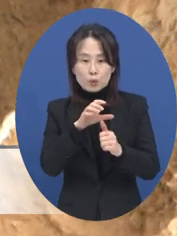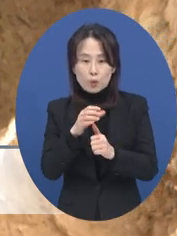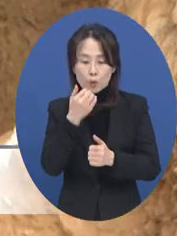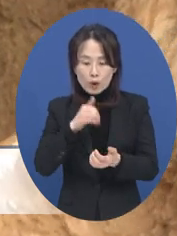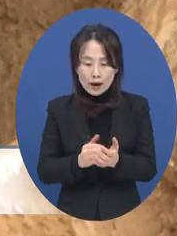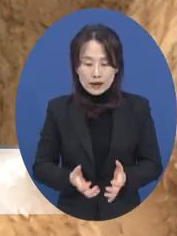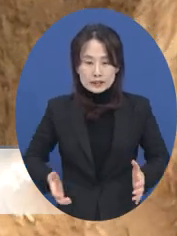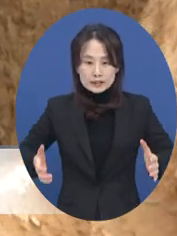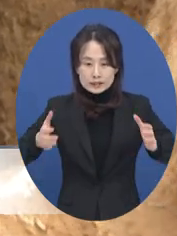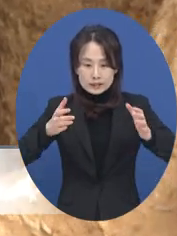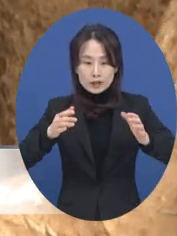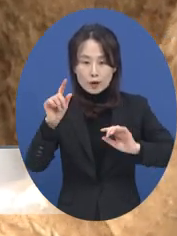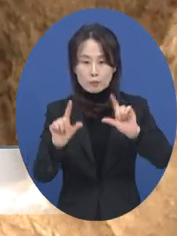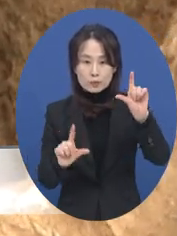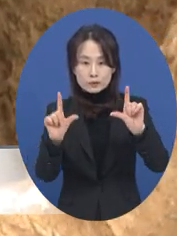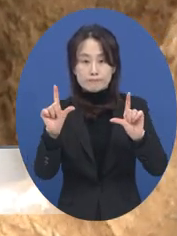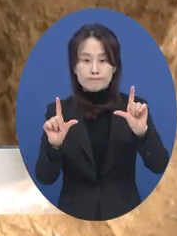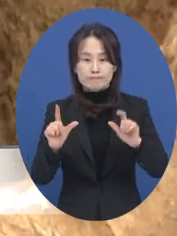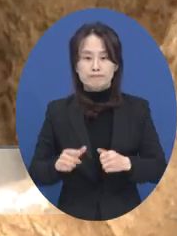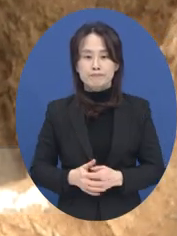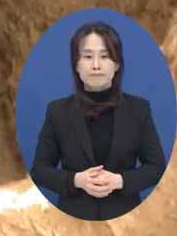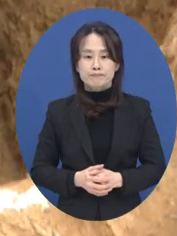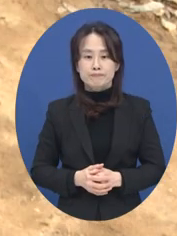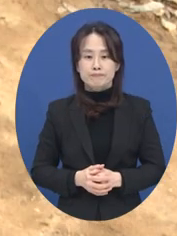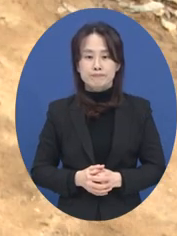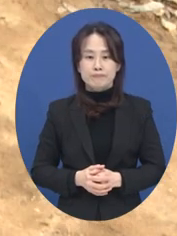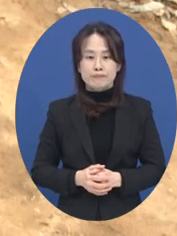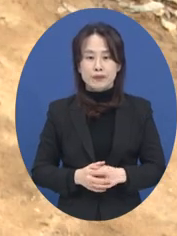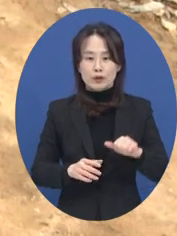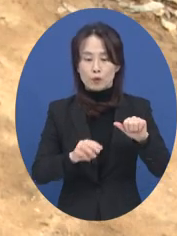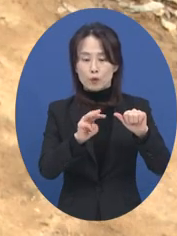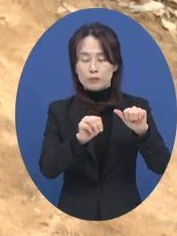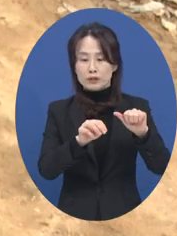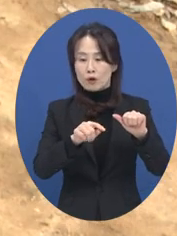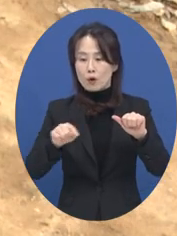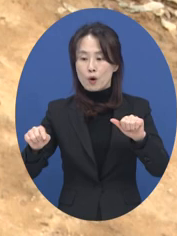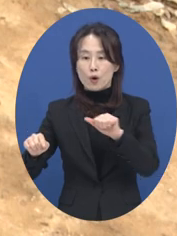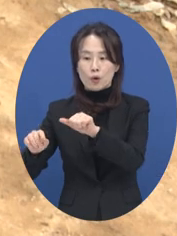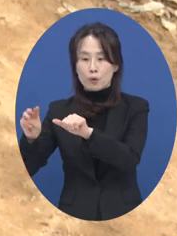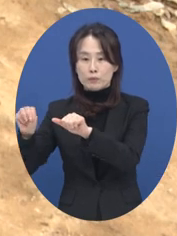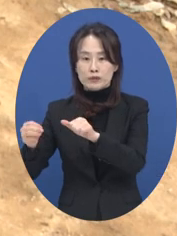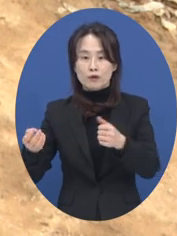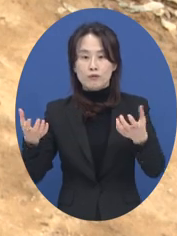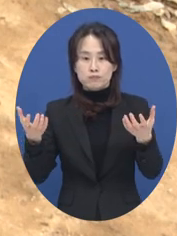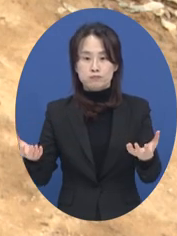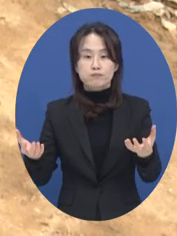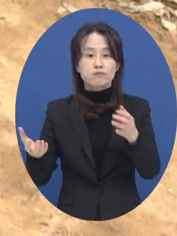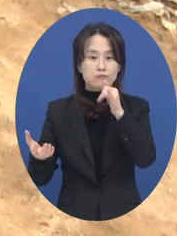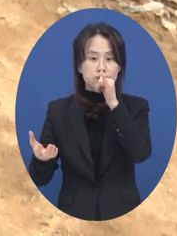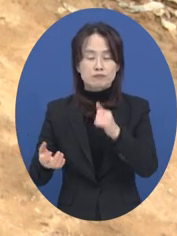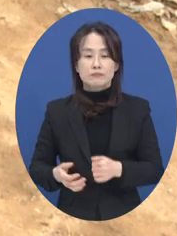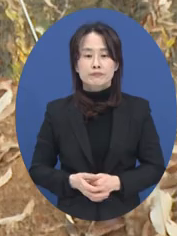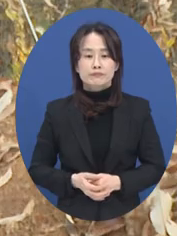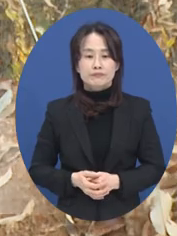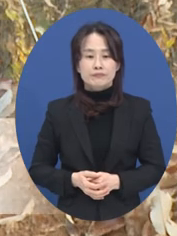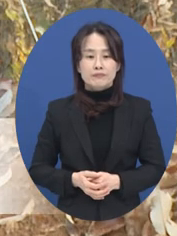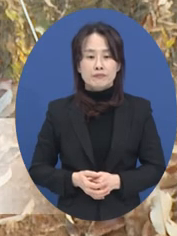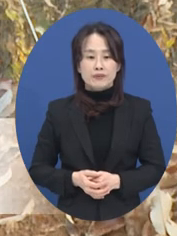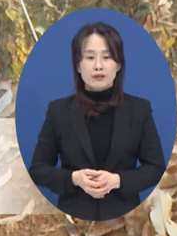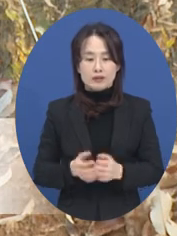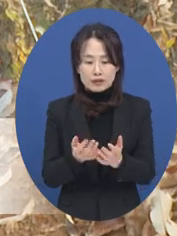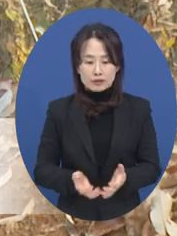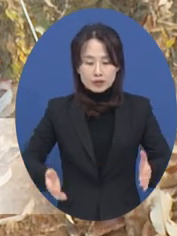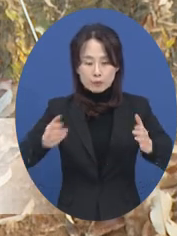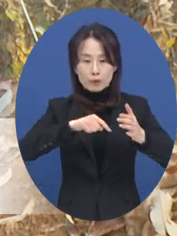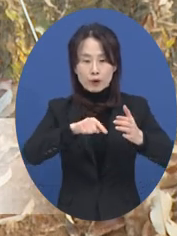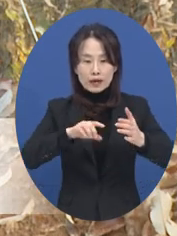다듬어 항아리처럼 둥글게 만든 모양새입니다. 각 5m 거리를 두고 나란히 조성돼 있습니다. 태봉